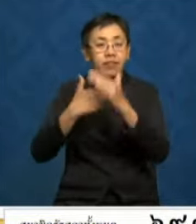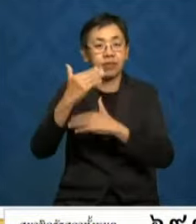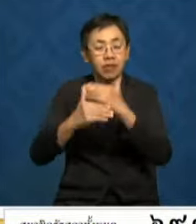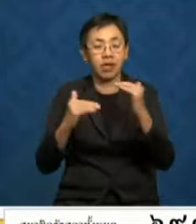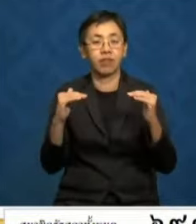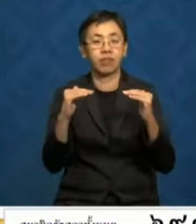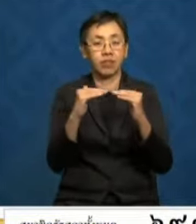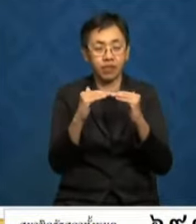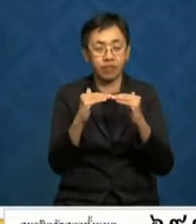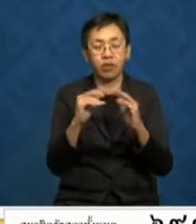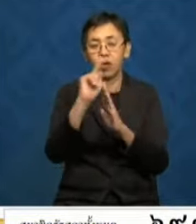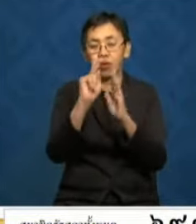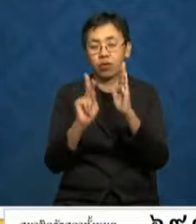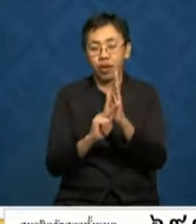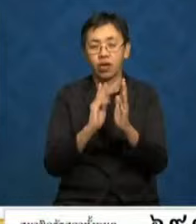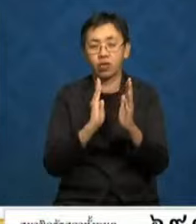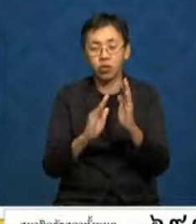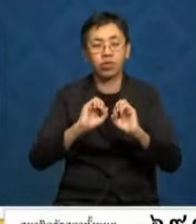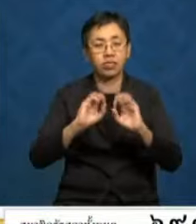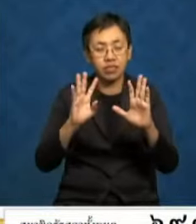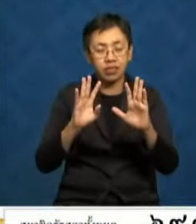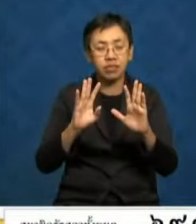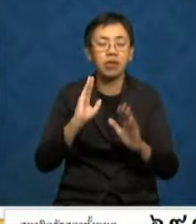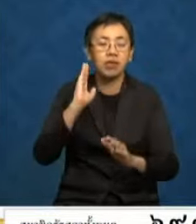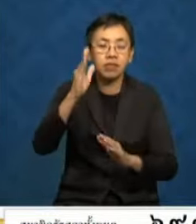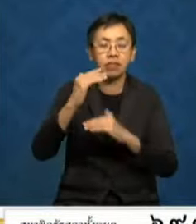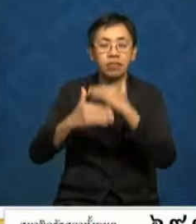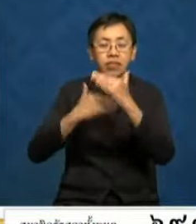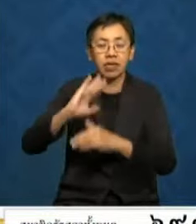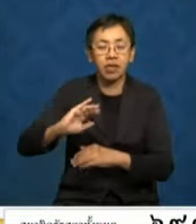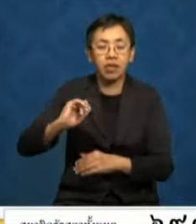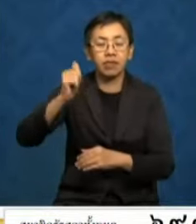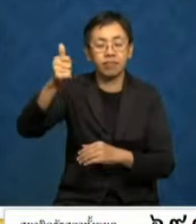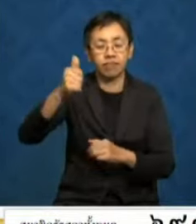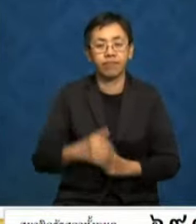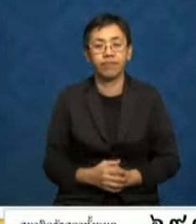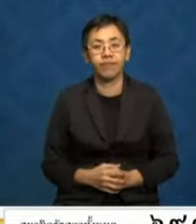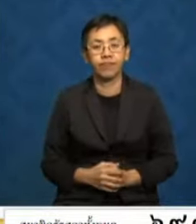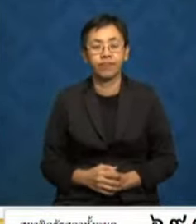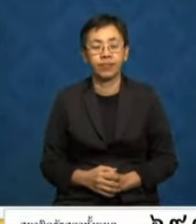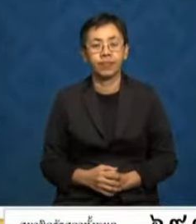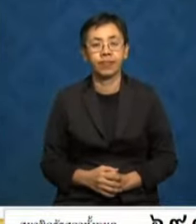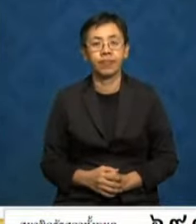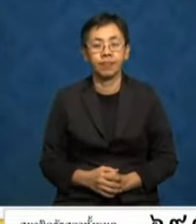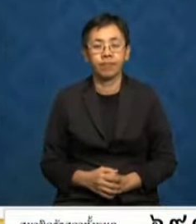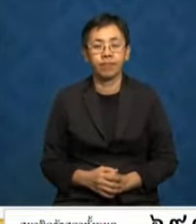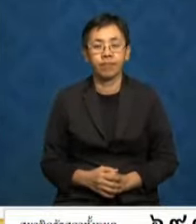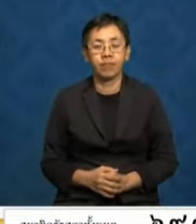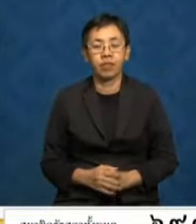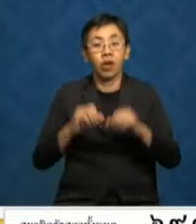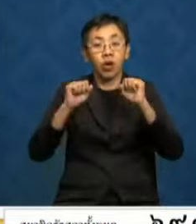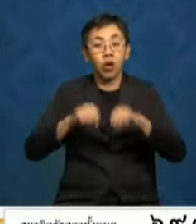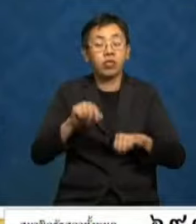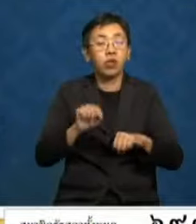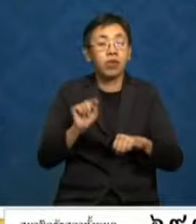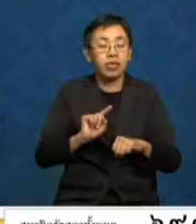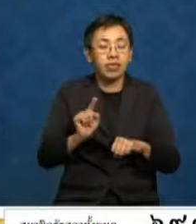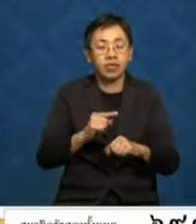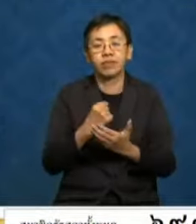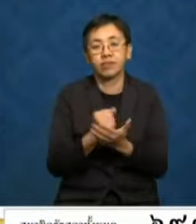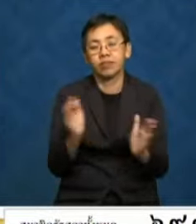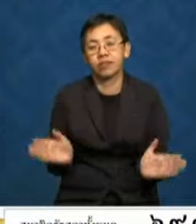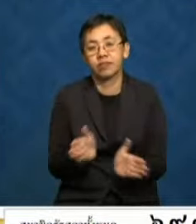รรมของระบบกฎหมายและกระบวนการยุติธรรมให้ดียิ่งขึ้นยิ่งไปกว่านั้นความตกลงนี้นะครับจะช่วยส่งเส